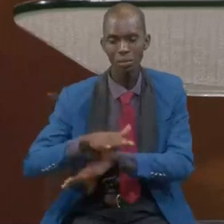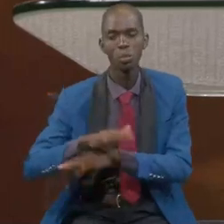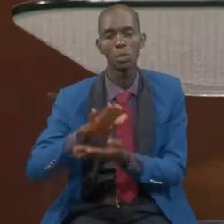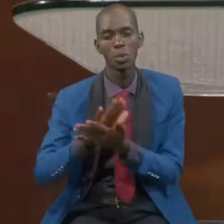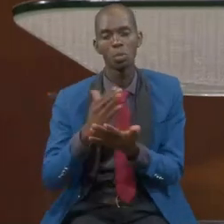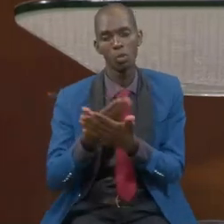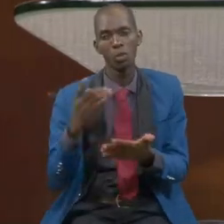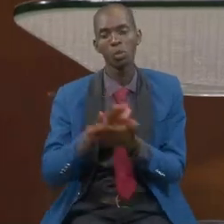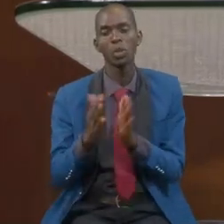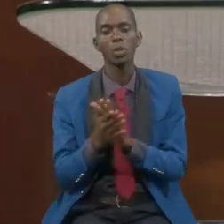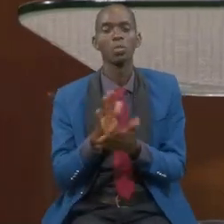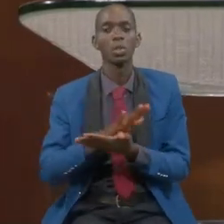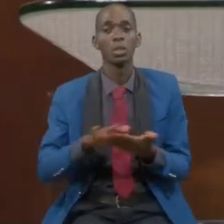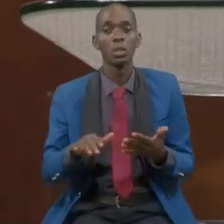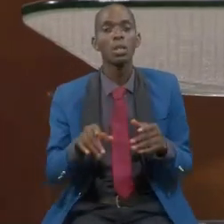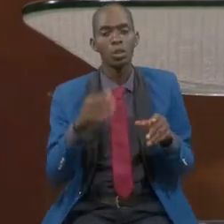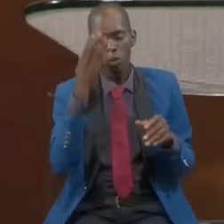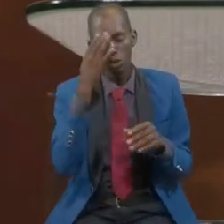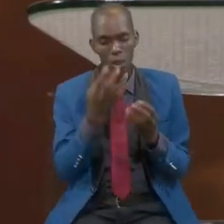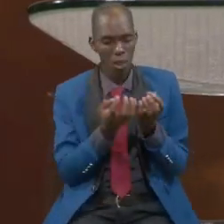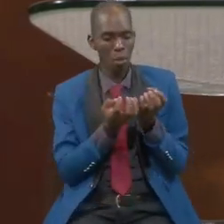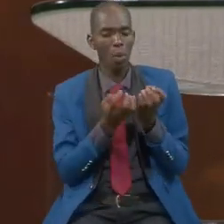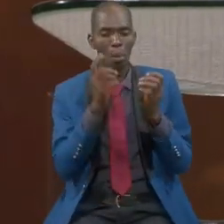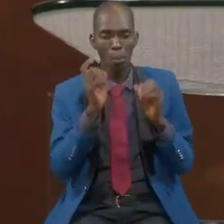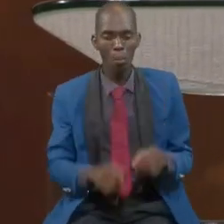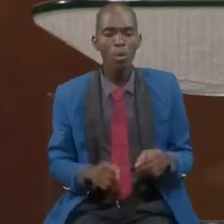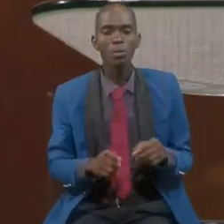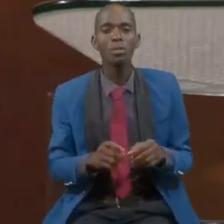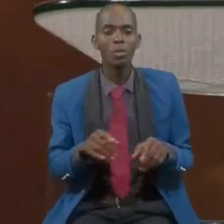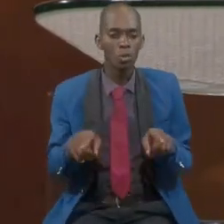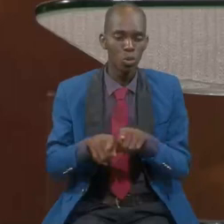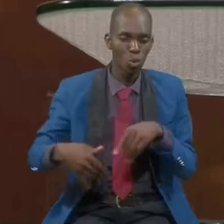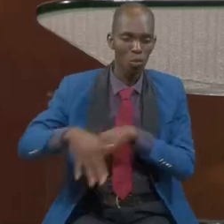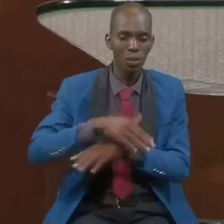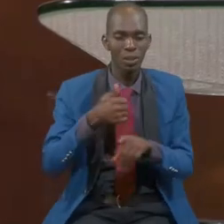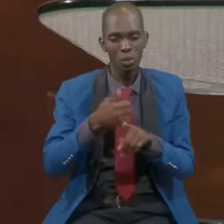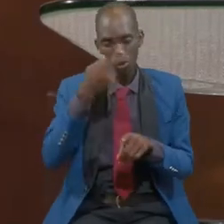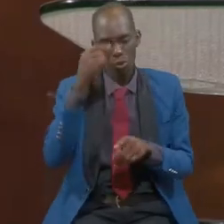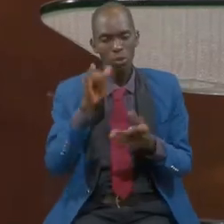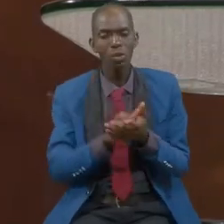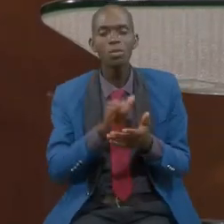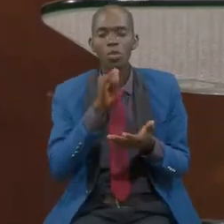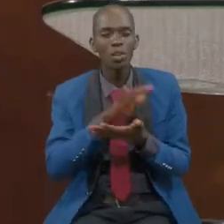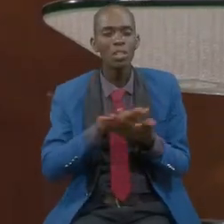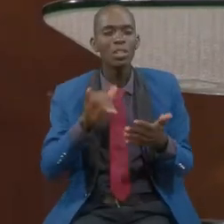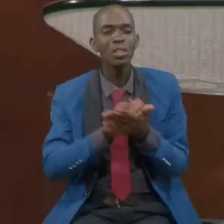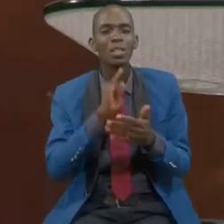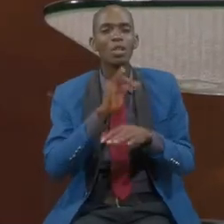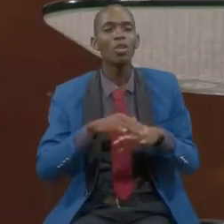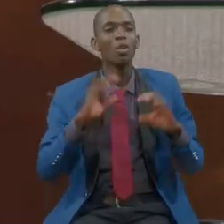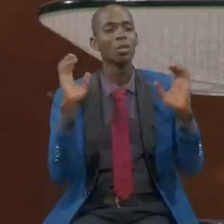souillé jusqu'au soir. Et le lépreux aussi doit crier, se couvrir, qu'il